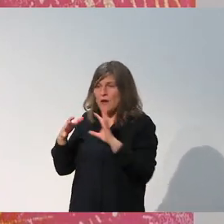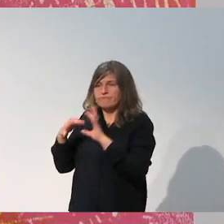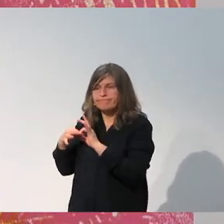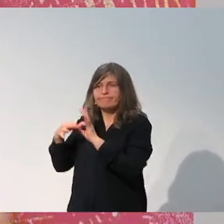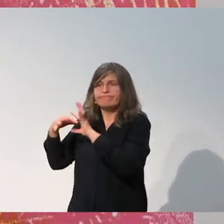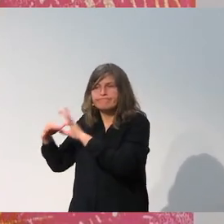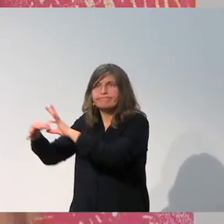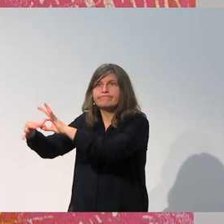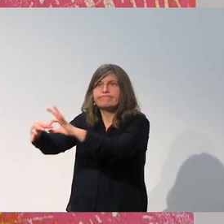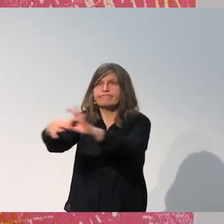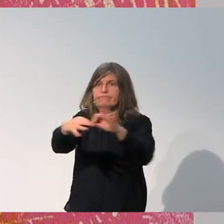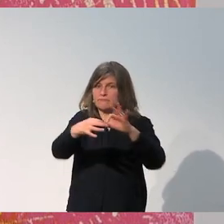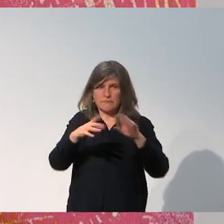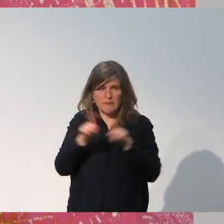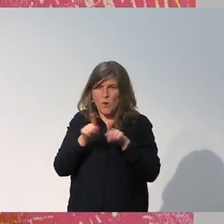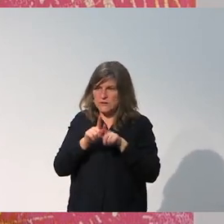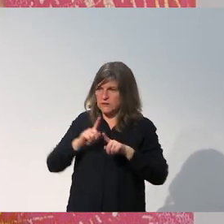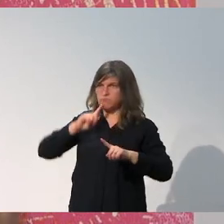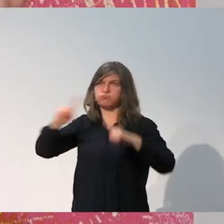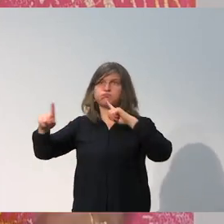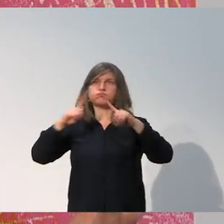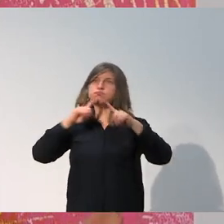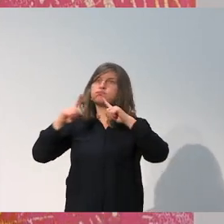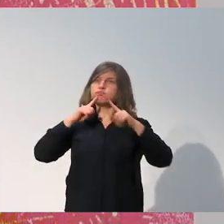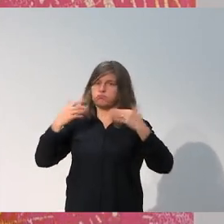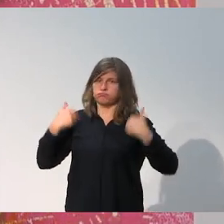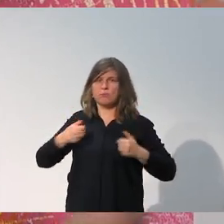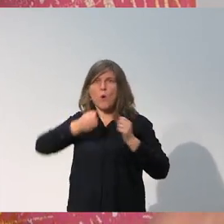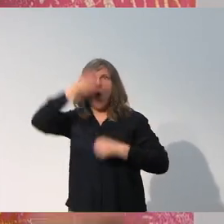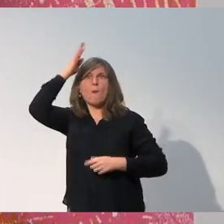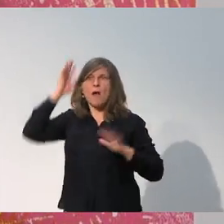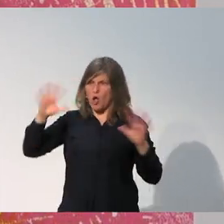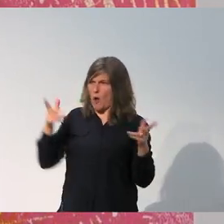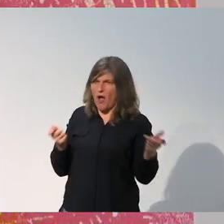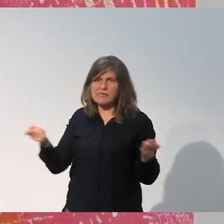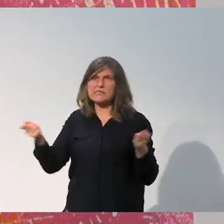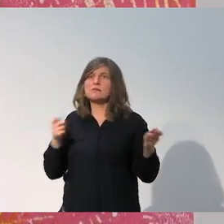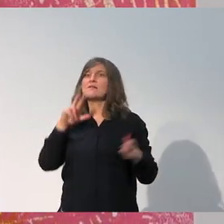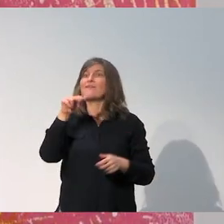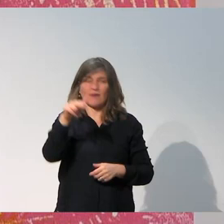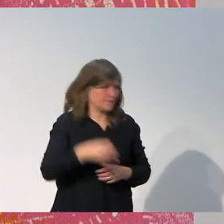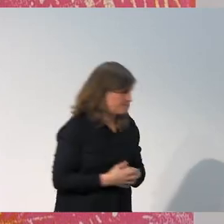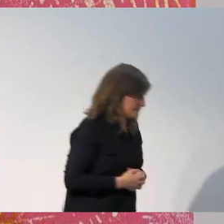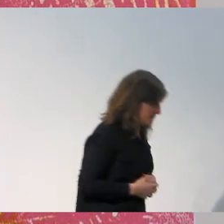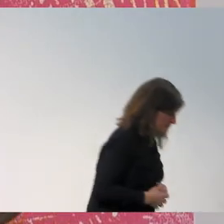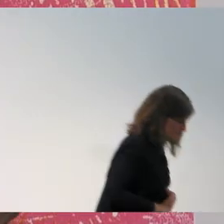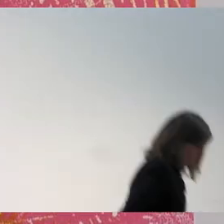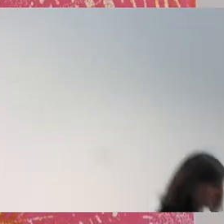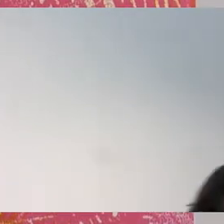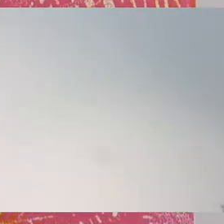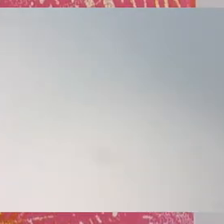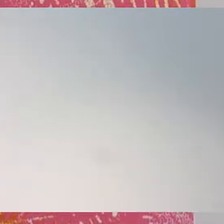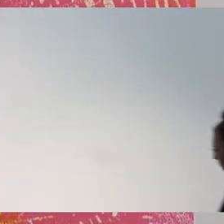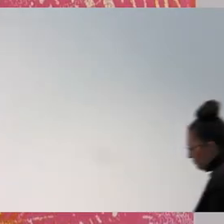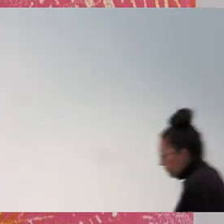garder notre autorité, nous, Romains, sur toutes ces contrées. Et donc, il a l'idée assez géniale, en